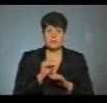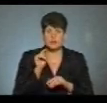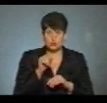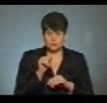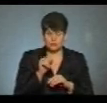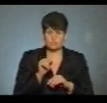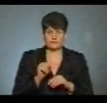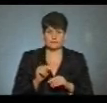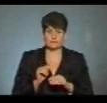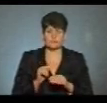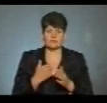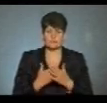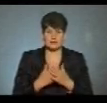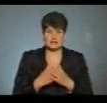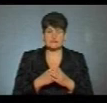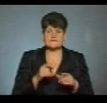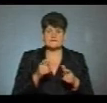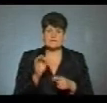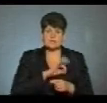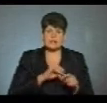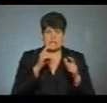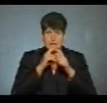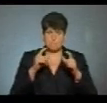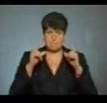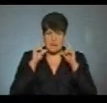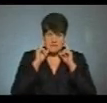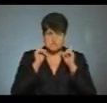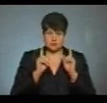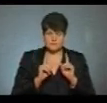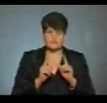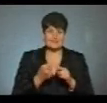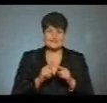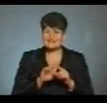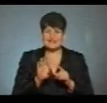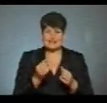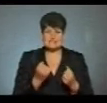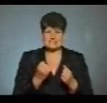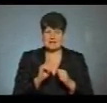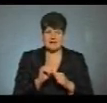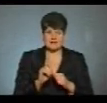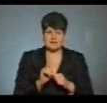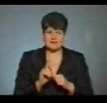тому використання масок це не захист, не стільки захист